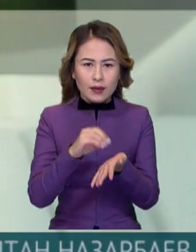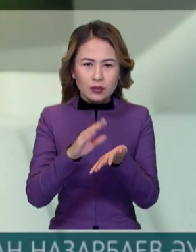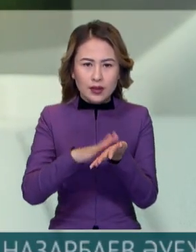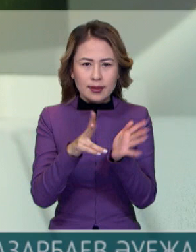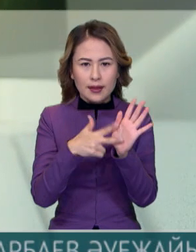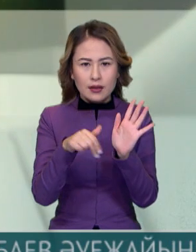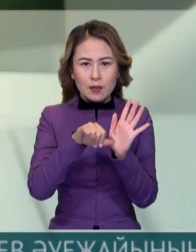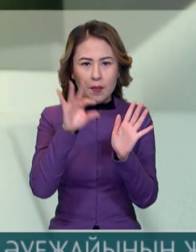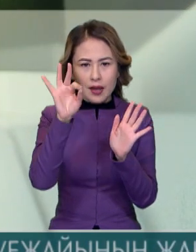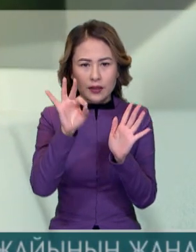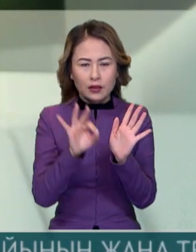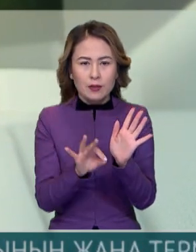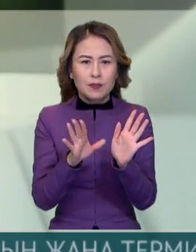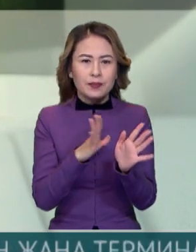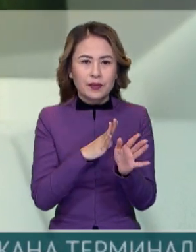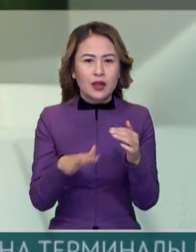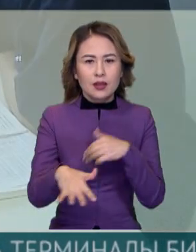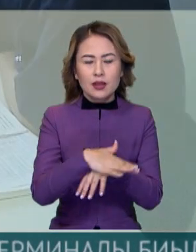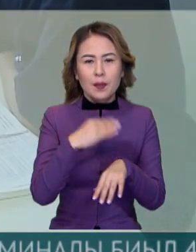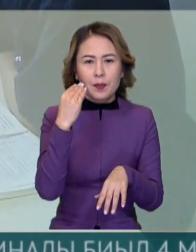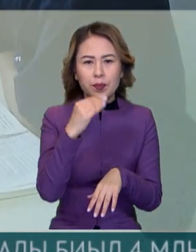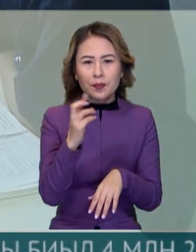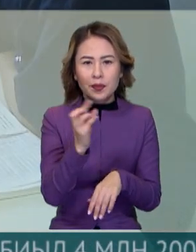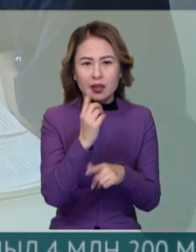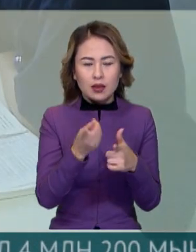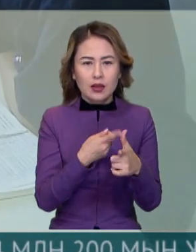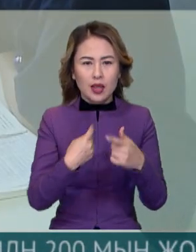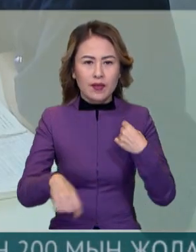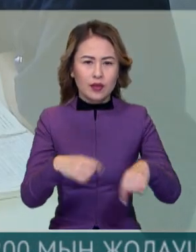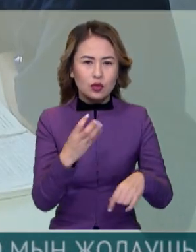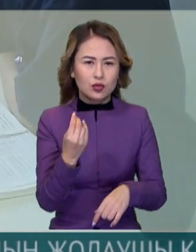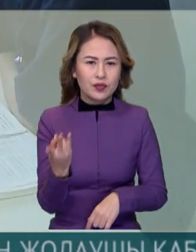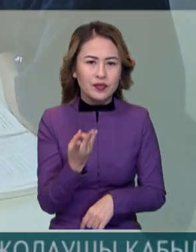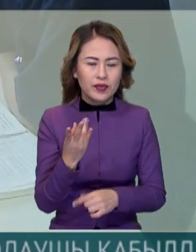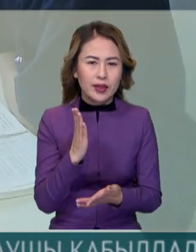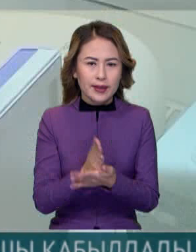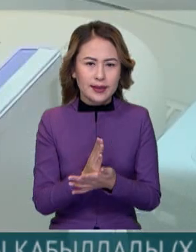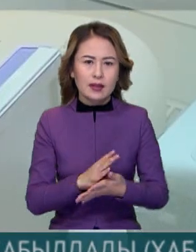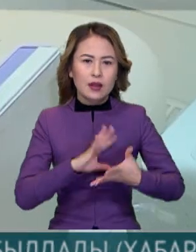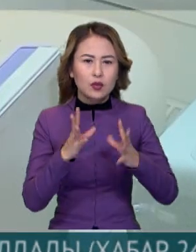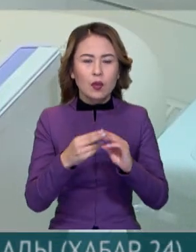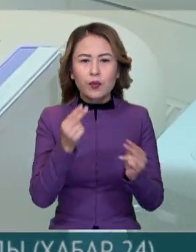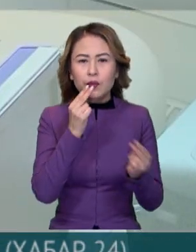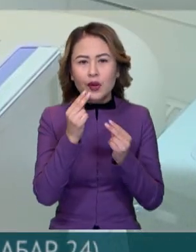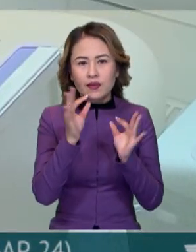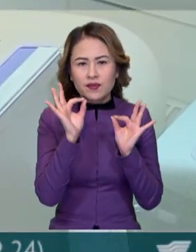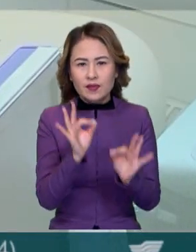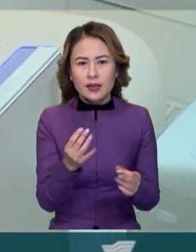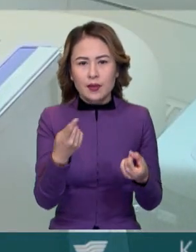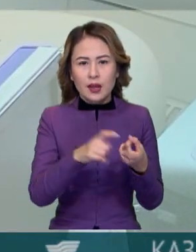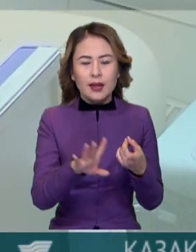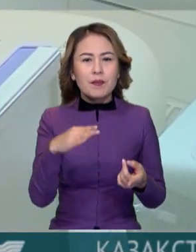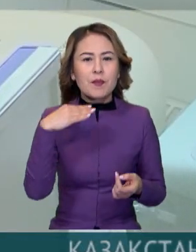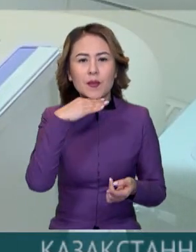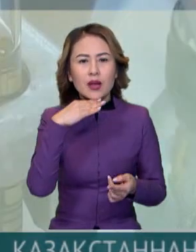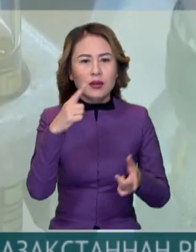көрсеткіш 86% болып отыр, алайда нарықта сапасыз тауар әлі бар. Ас өнімдерінің ішінде талапқа сәйкес келмейтін